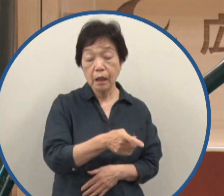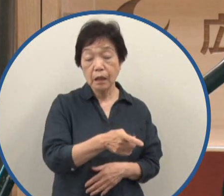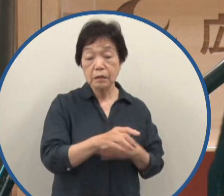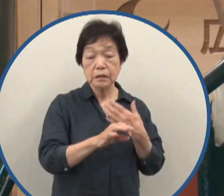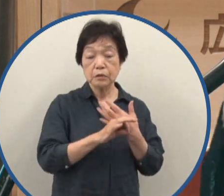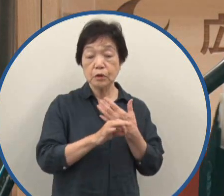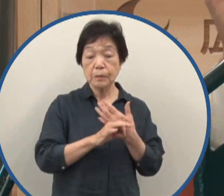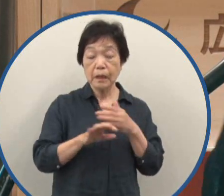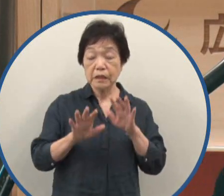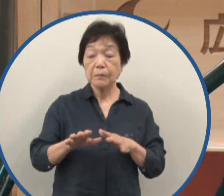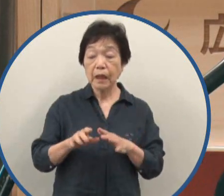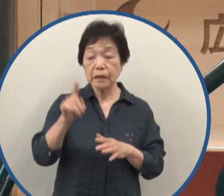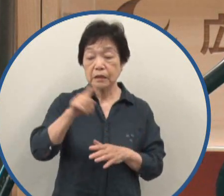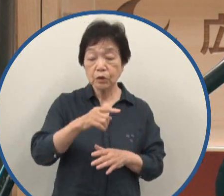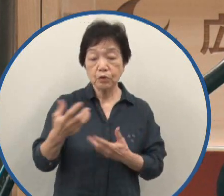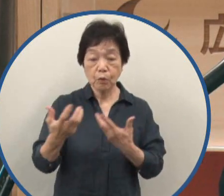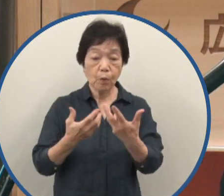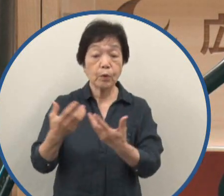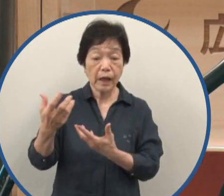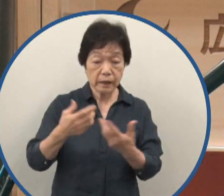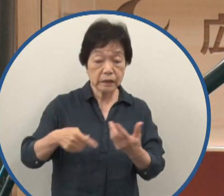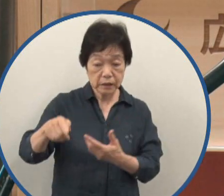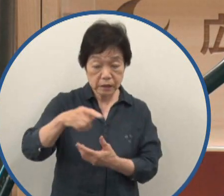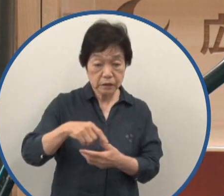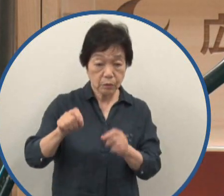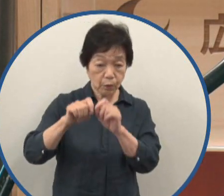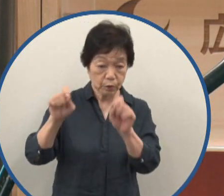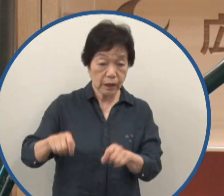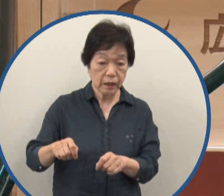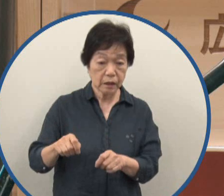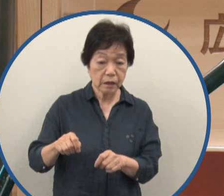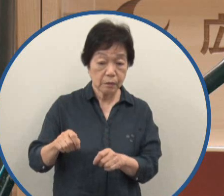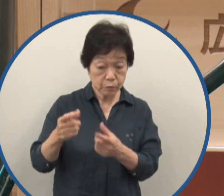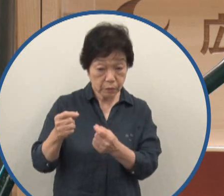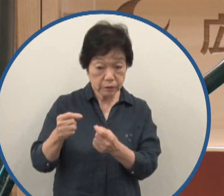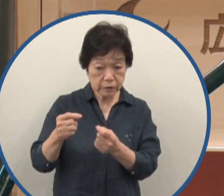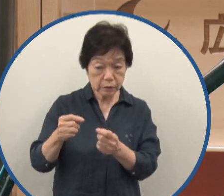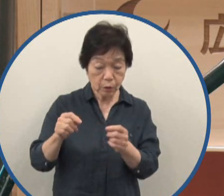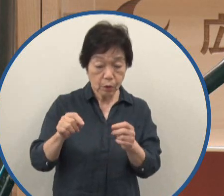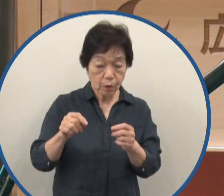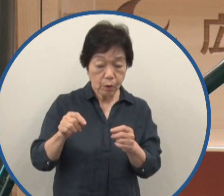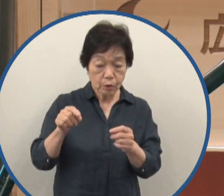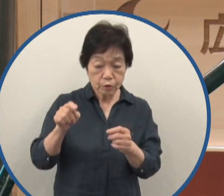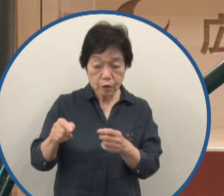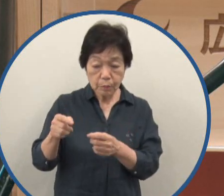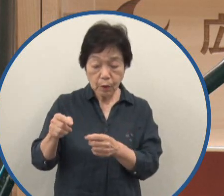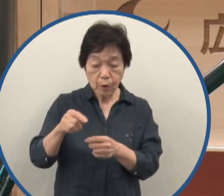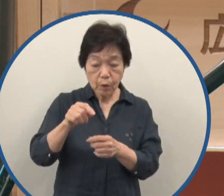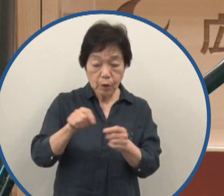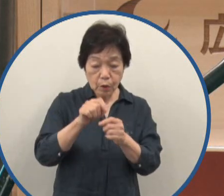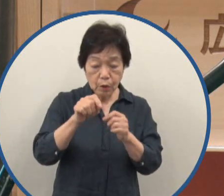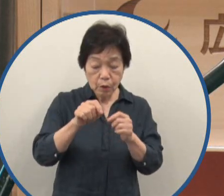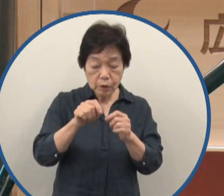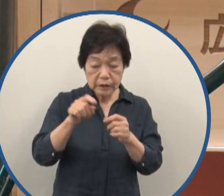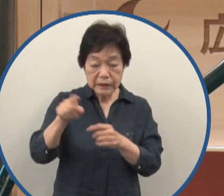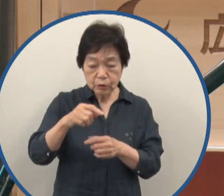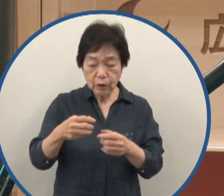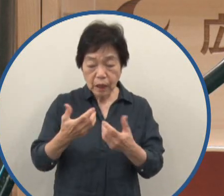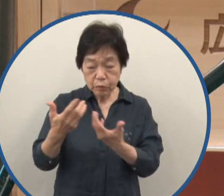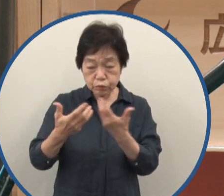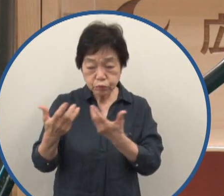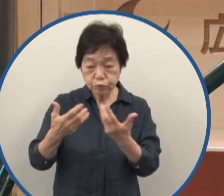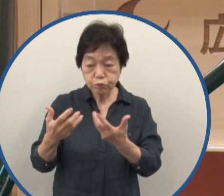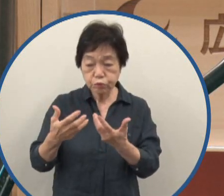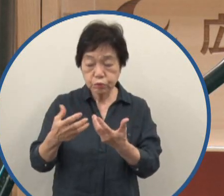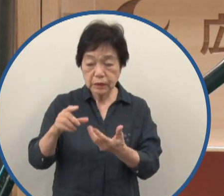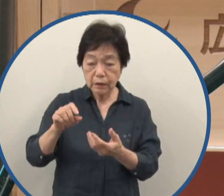例えば今のその往来とかについてもそうですけども、まあ、結果としてですね、でも人の流れが今減ら